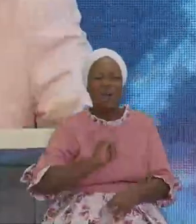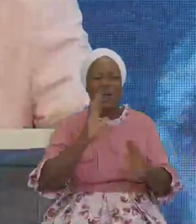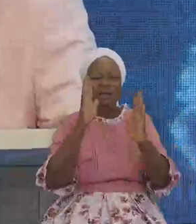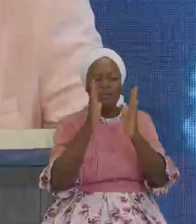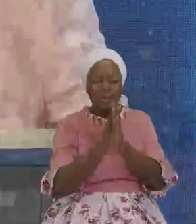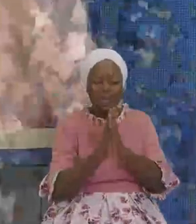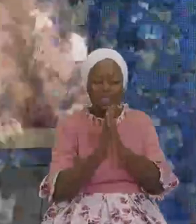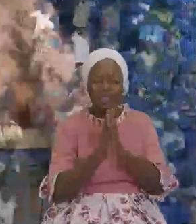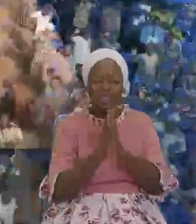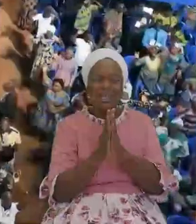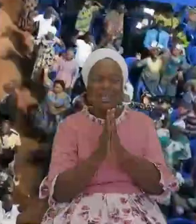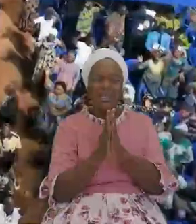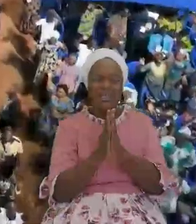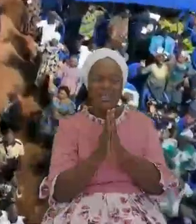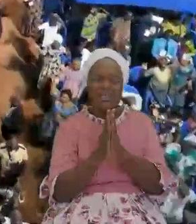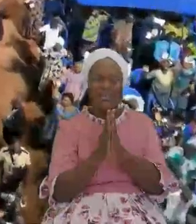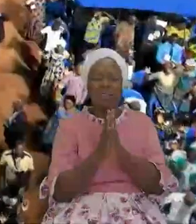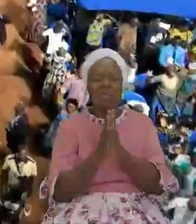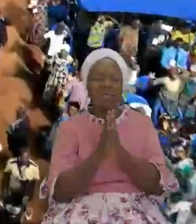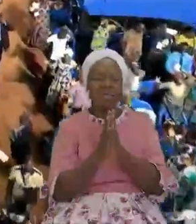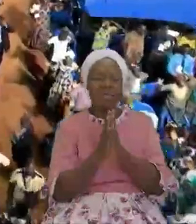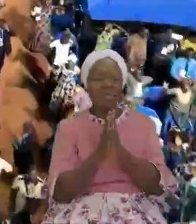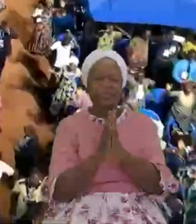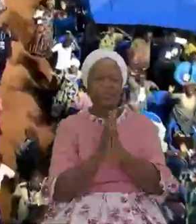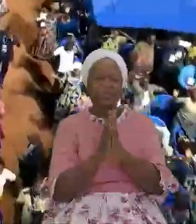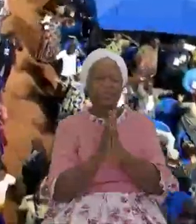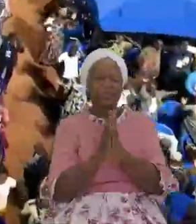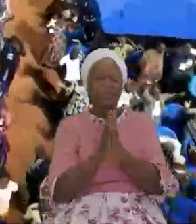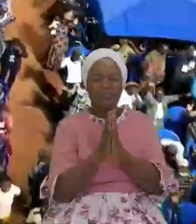Au nom de Jésus, nous prions.